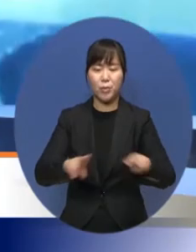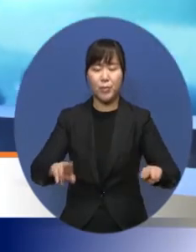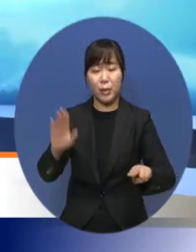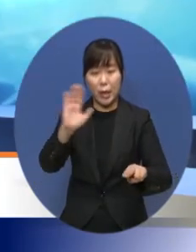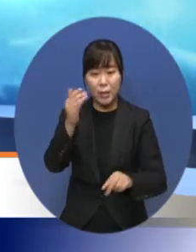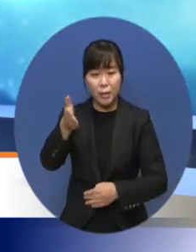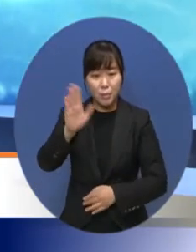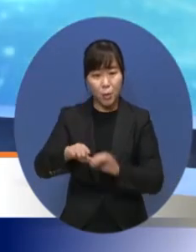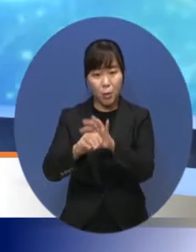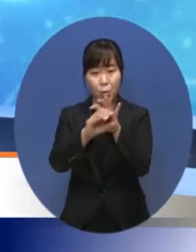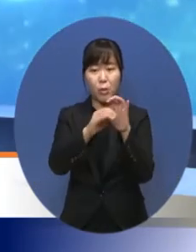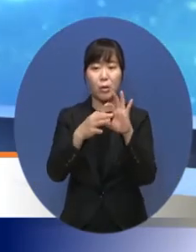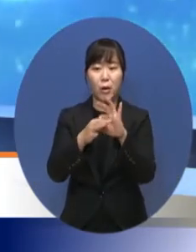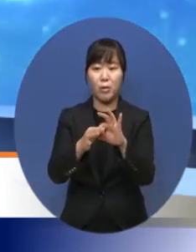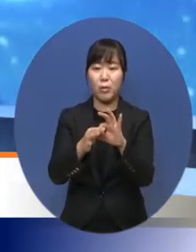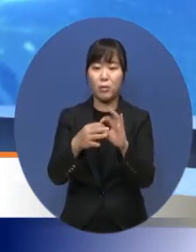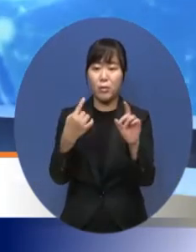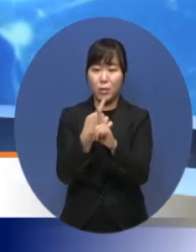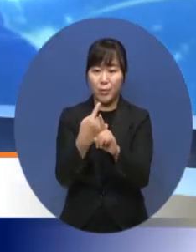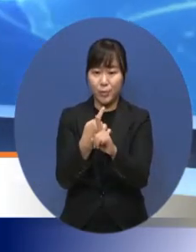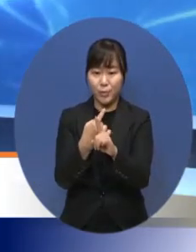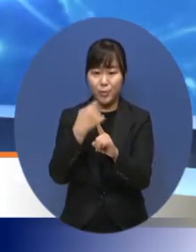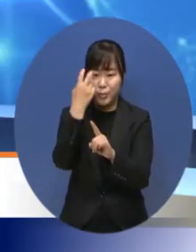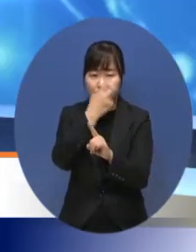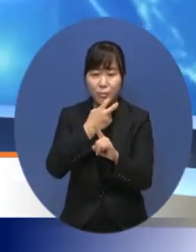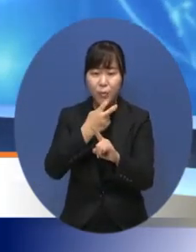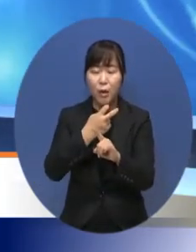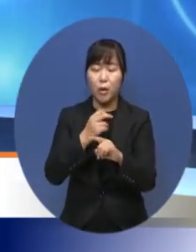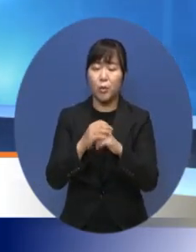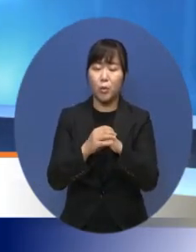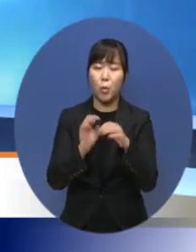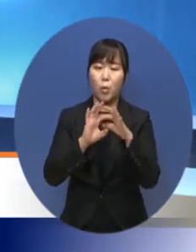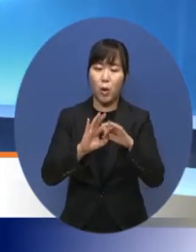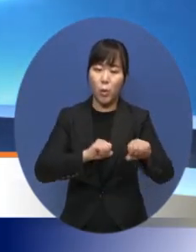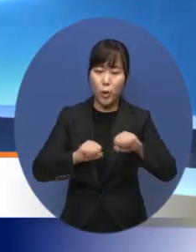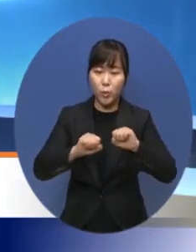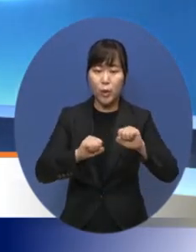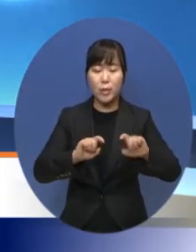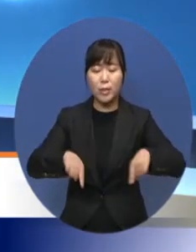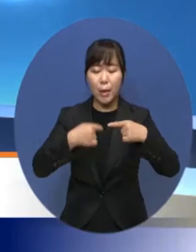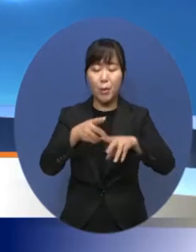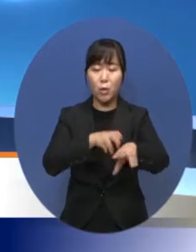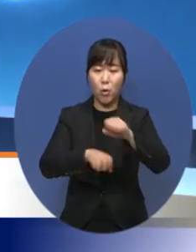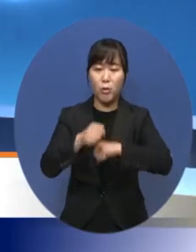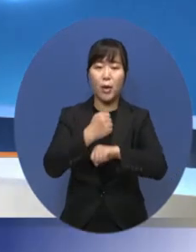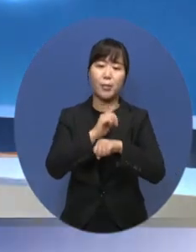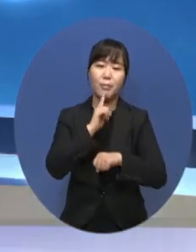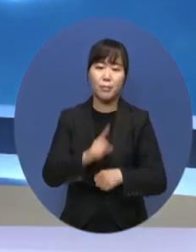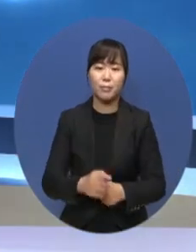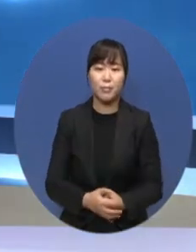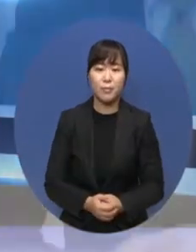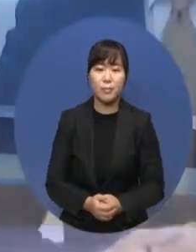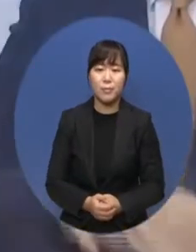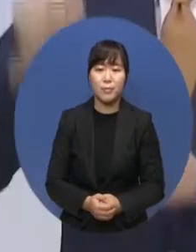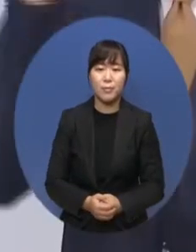않겠지만 코론 알고 관련 진료와 방역활동 에는 적극 참여하겠다 고 밝혔습니다